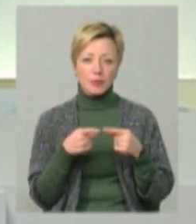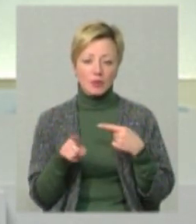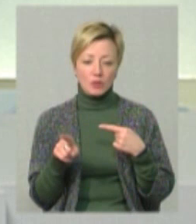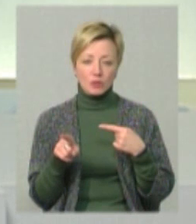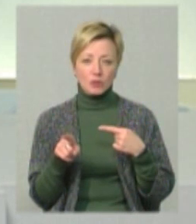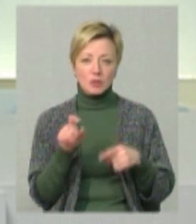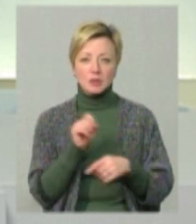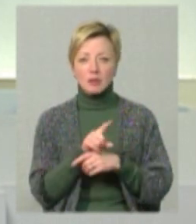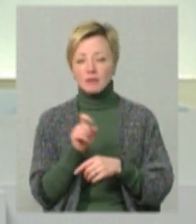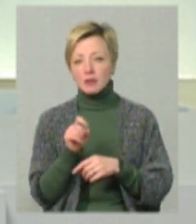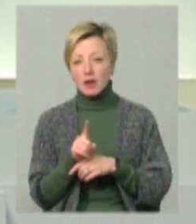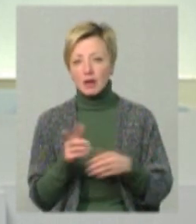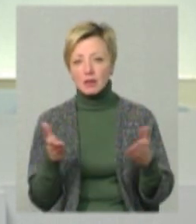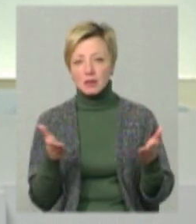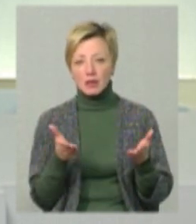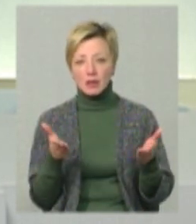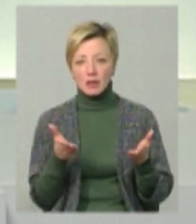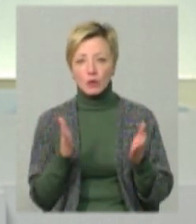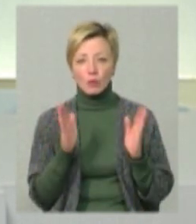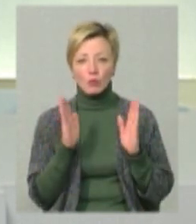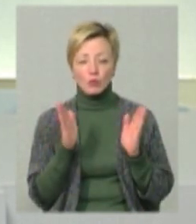інших завдань, які